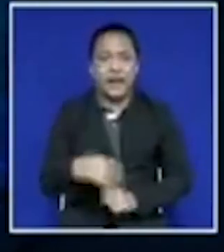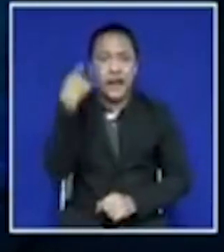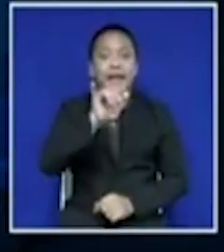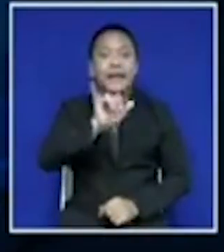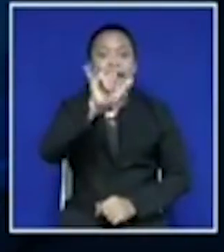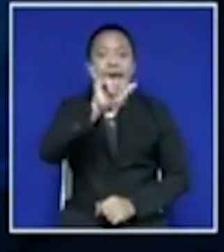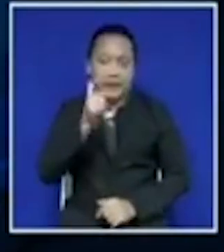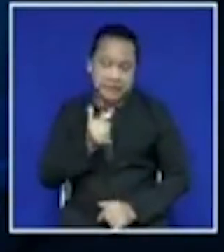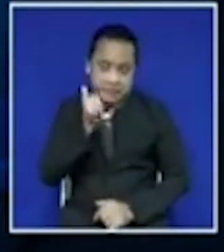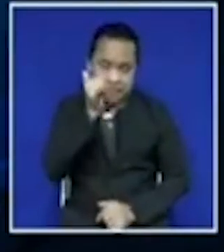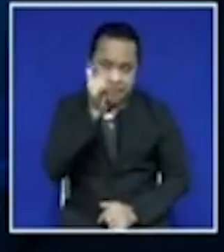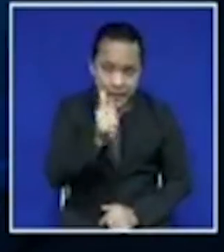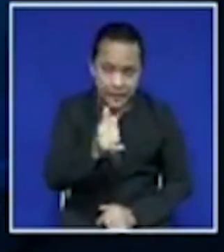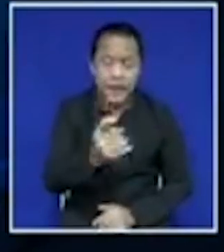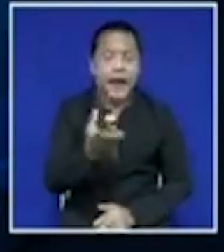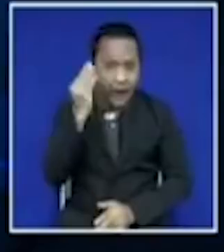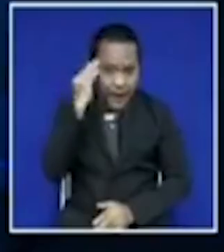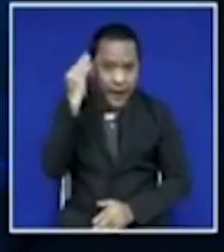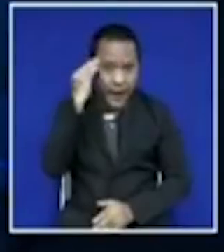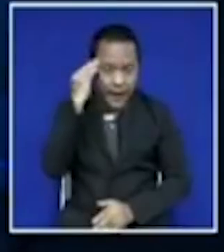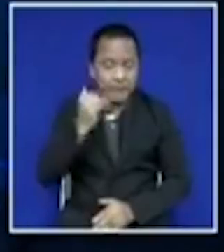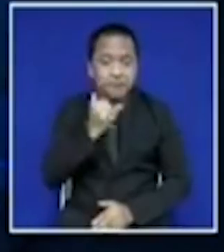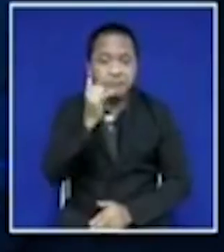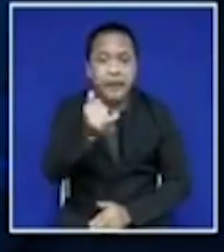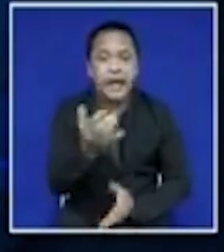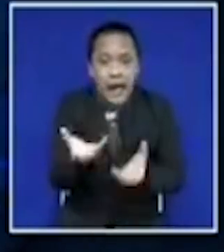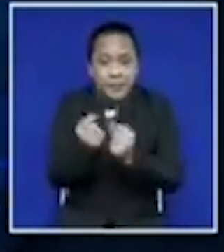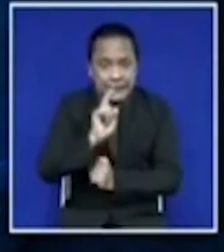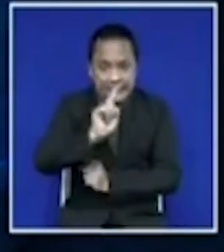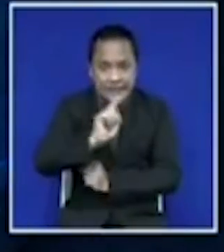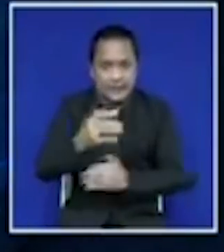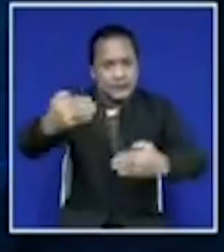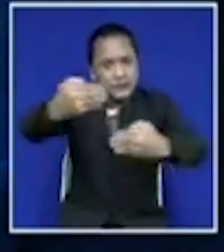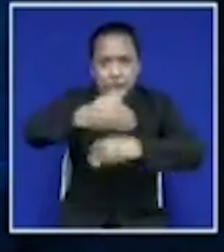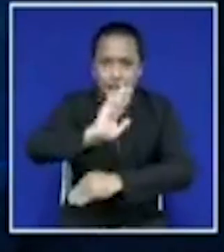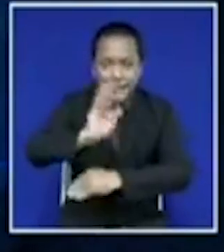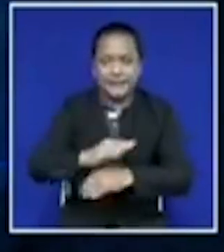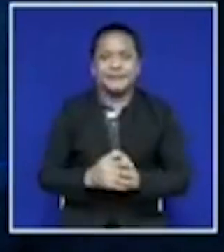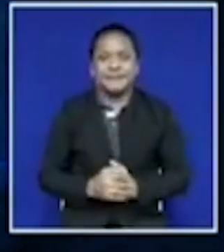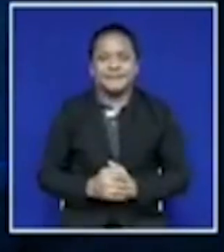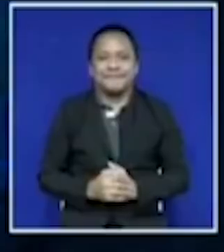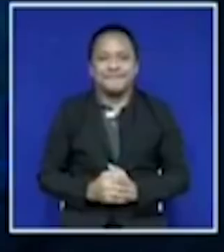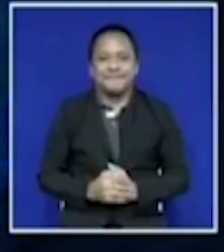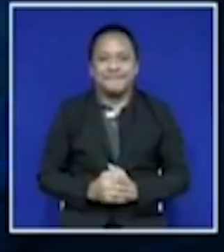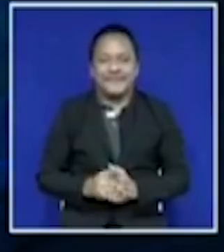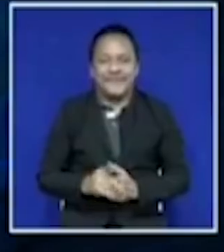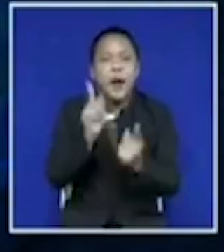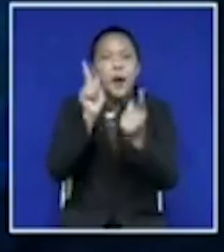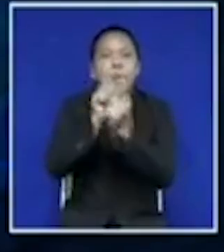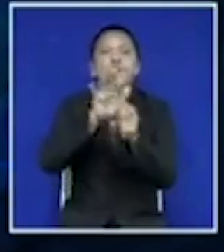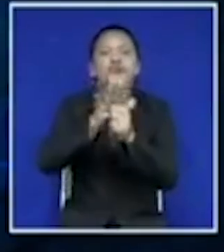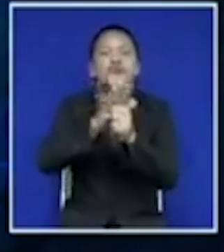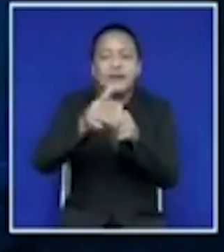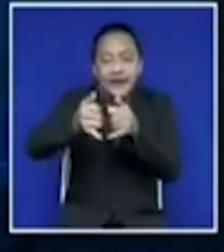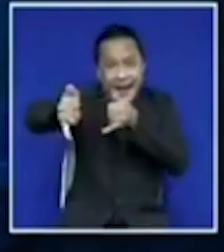ได้เข้าไปรับทราบนะครับอาจจะไม่ได้ไปกอดกันหอมแก้มกันจูบกันนะครับในการที่ลูกหลานจะเ